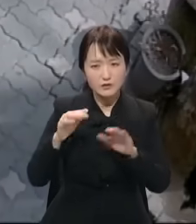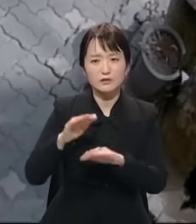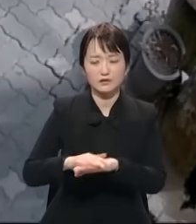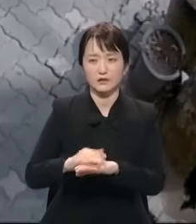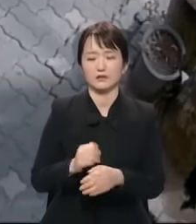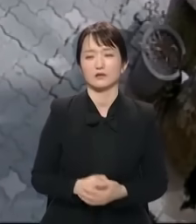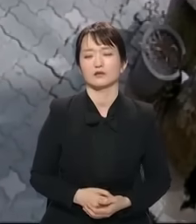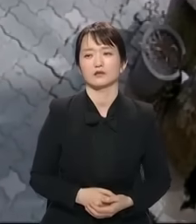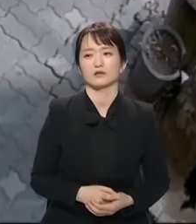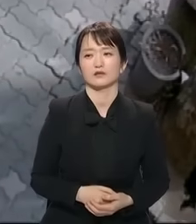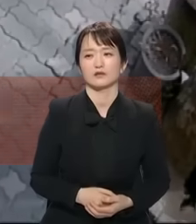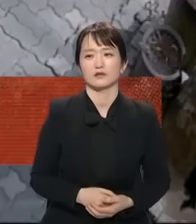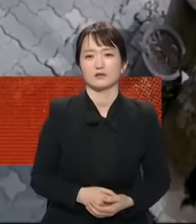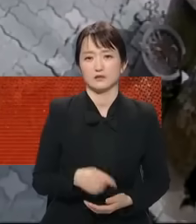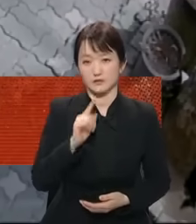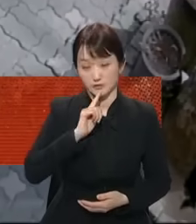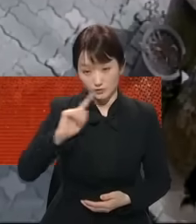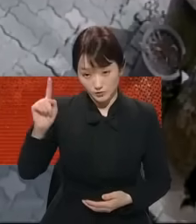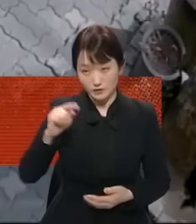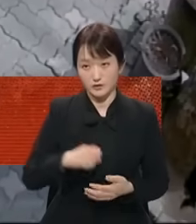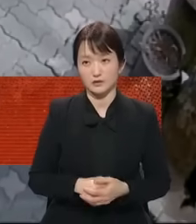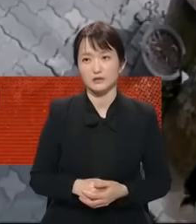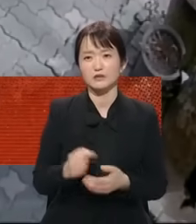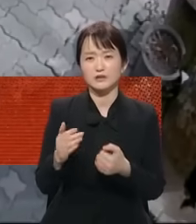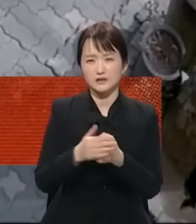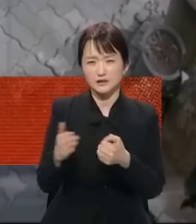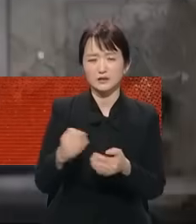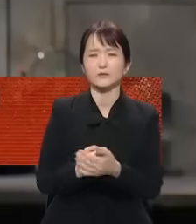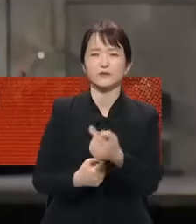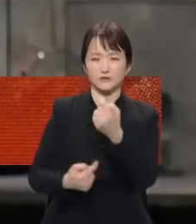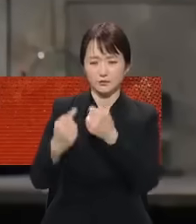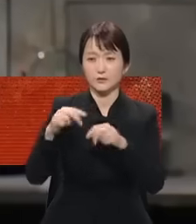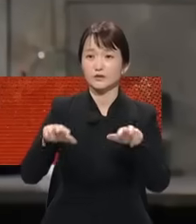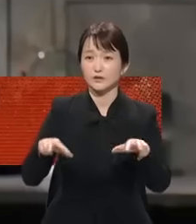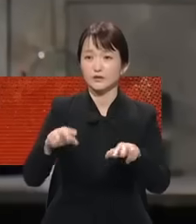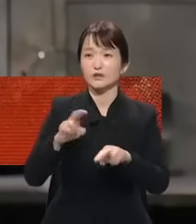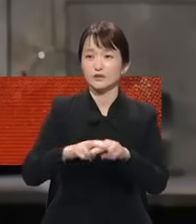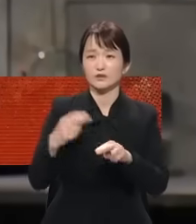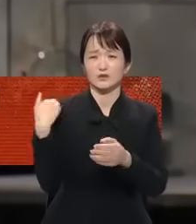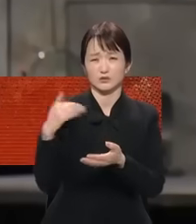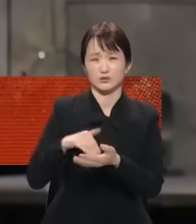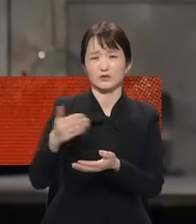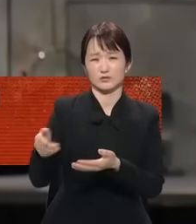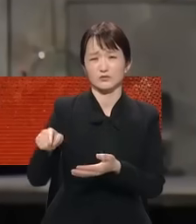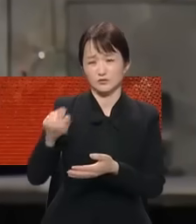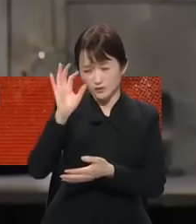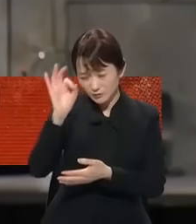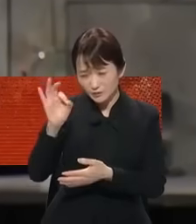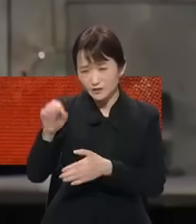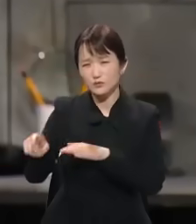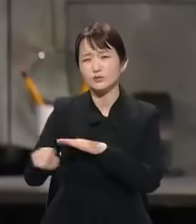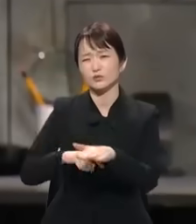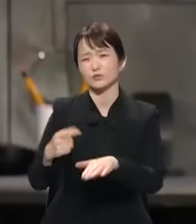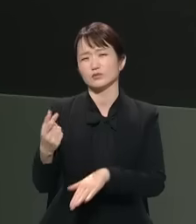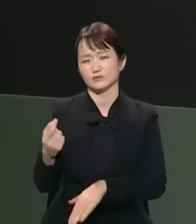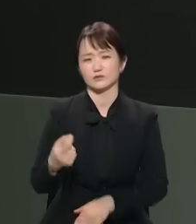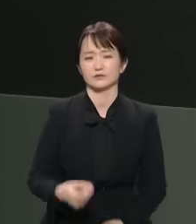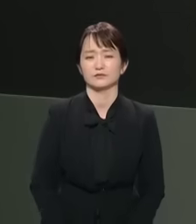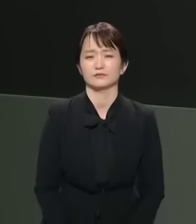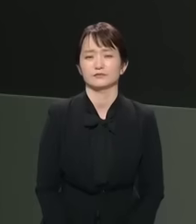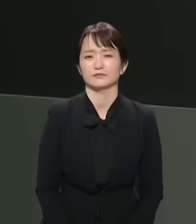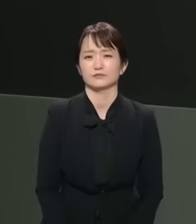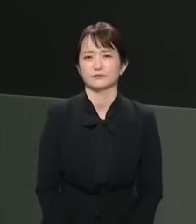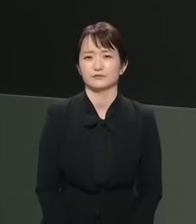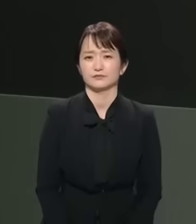그래서 지금 제보를 했다고 그러고 지금이라도 돌려주세요. 누가 봐도 절도예요, 저거는. 그러니까 말이죠. 양